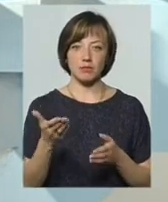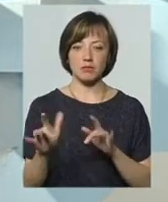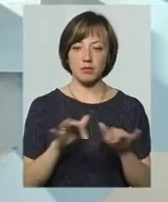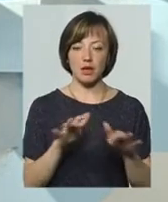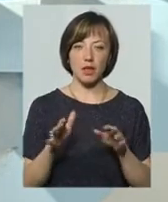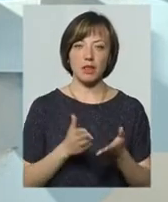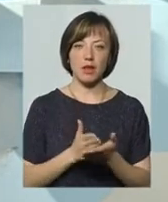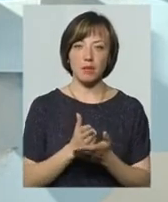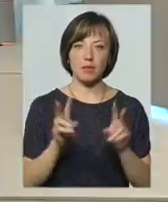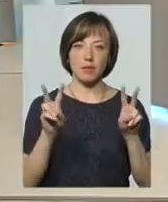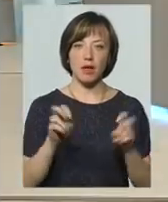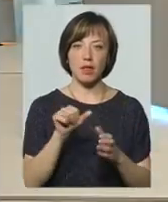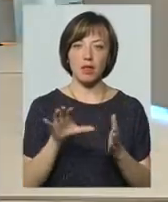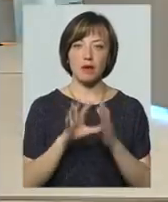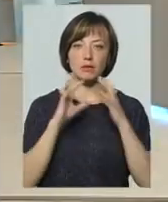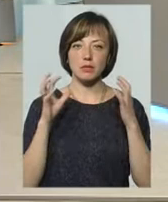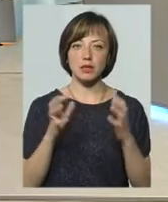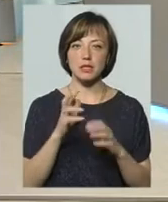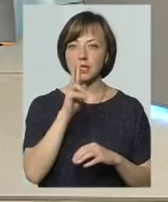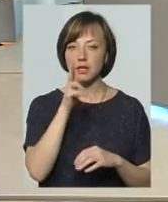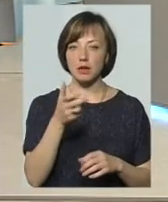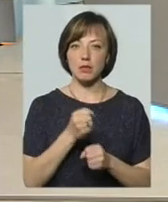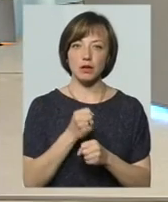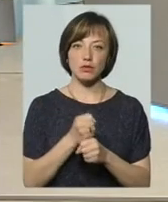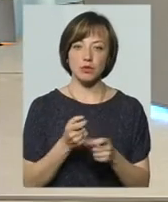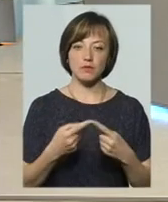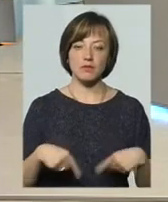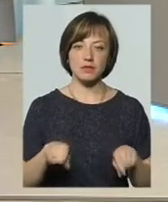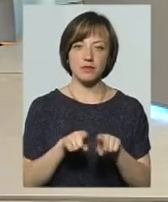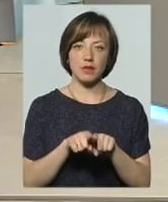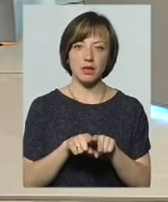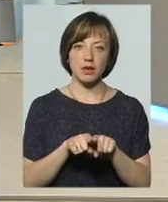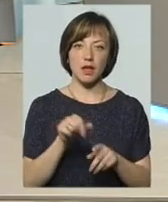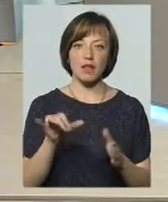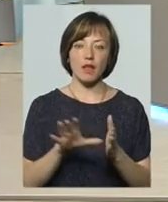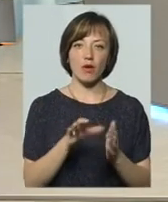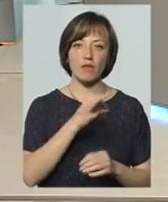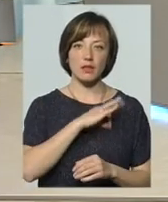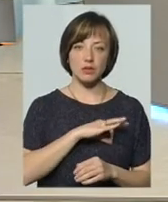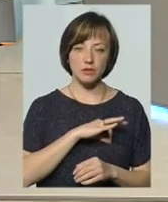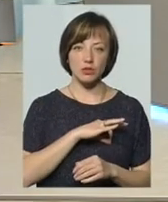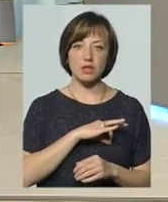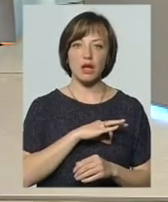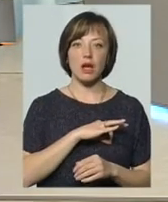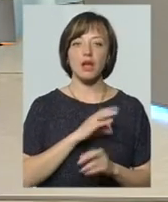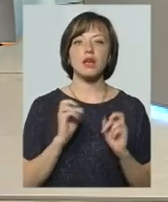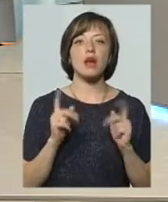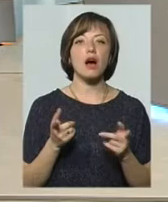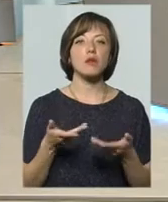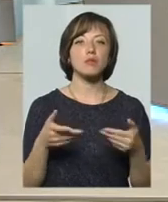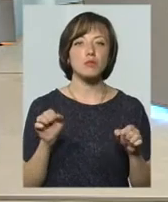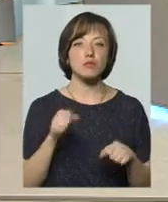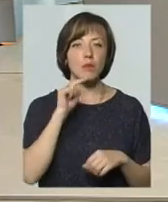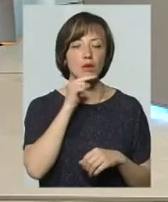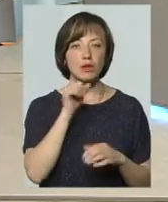напрямок тематику енергозбереження. Вже третій рік ми працюємо в сфері енергоефективності, промоції того, як ми можемо